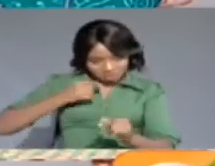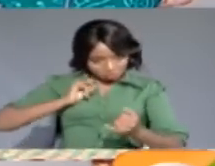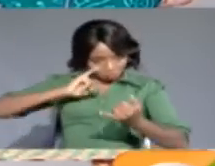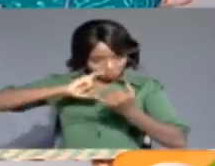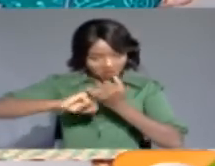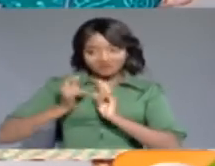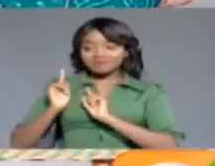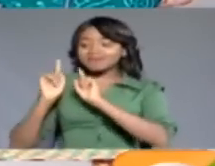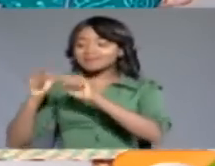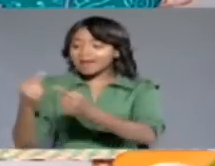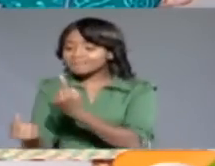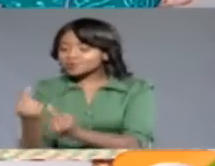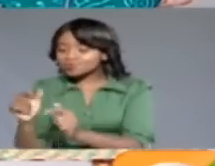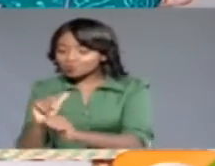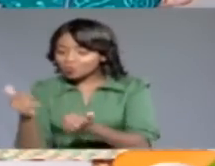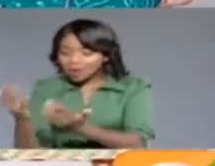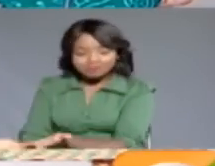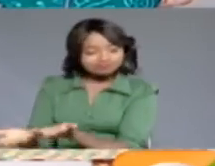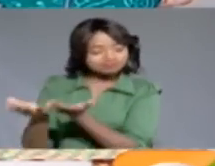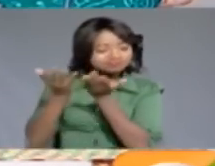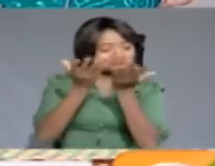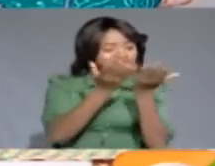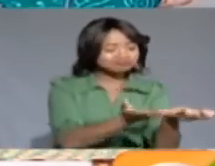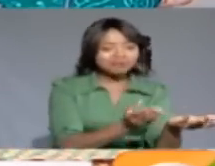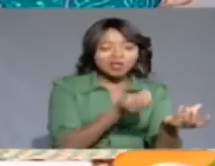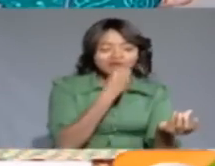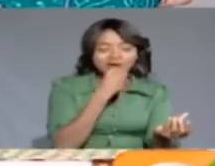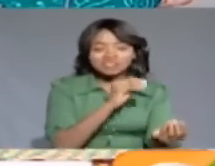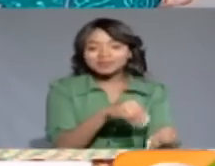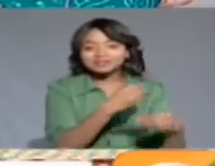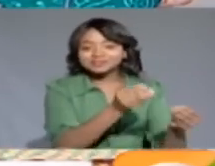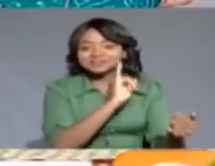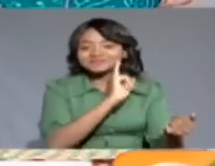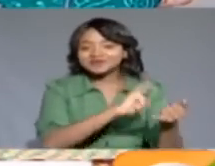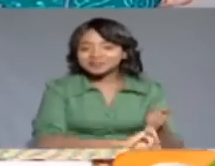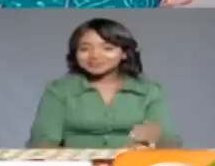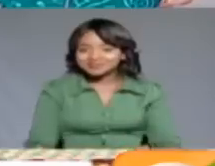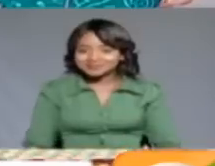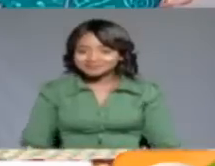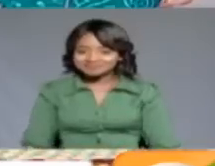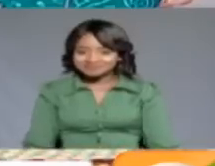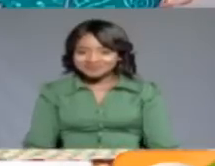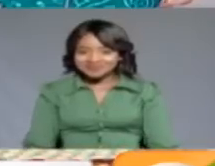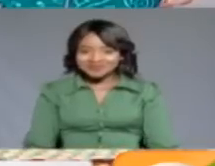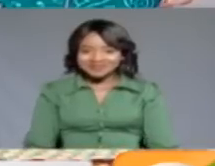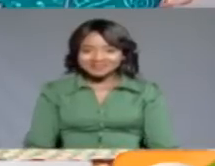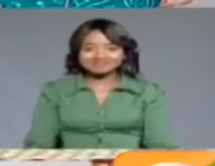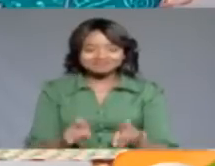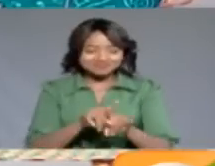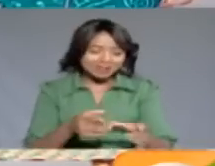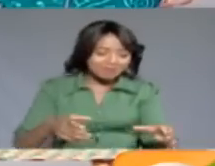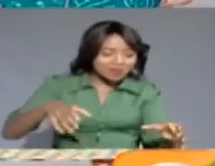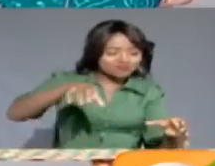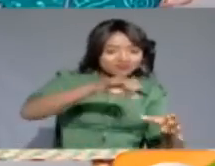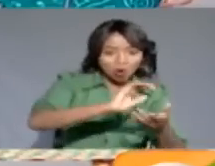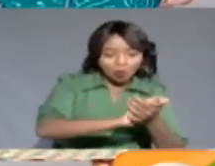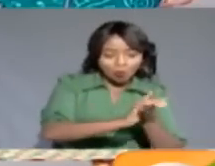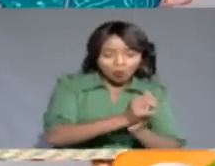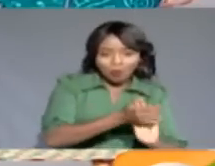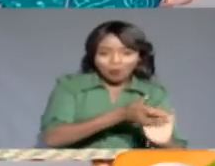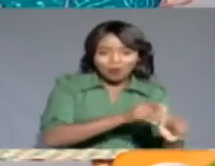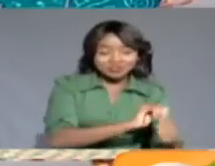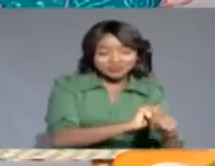na madoido yako umwekee mume wako. Mtilie maji hata kama kuna sink leo mwambie leo kwa raha zako. Mpe maji ya kuosha mkono. Wajua